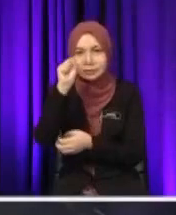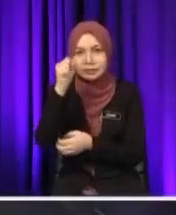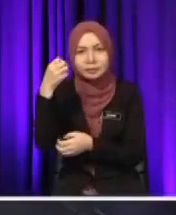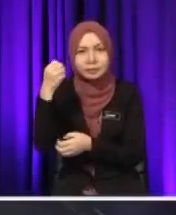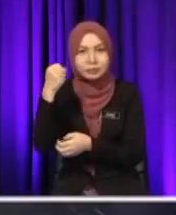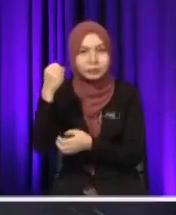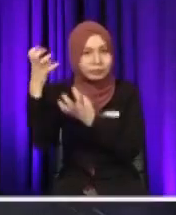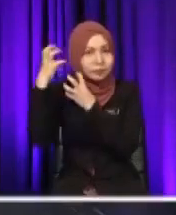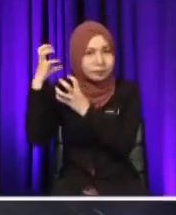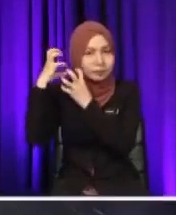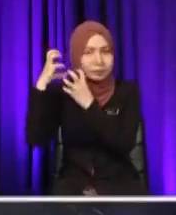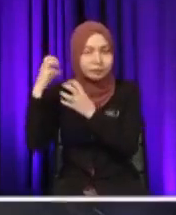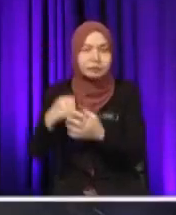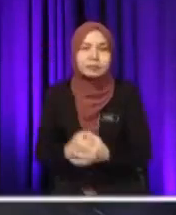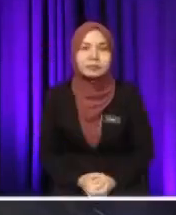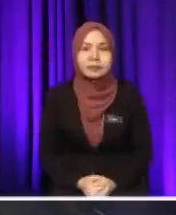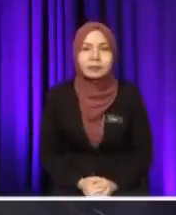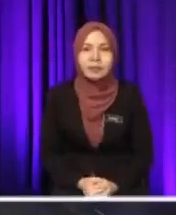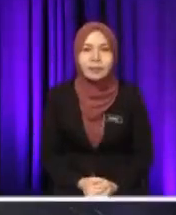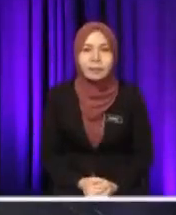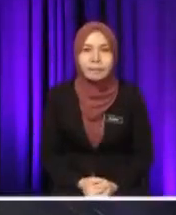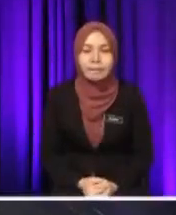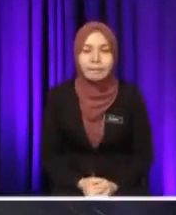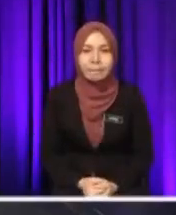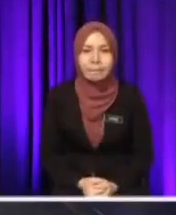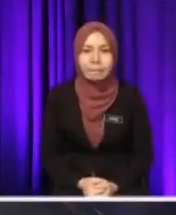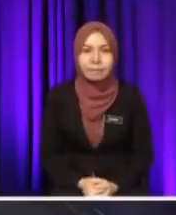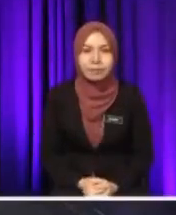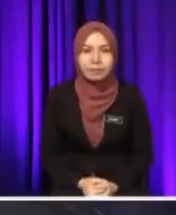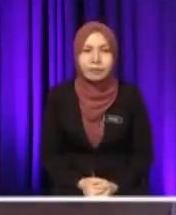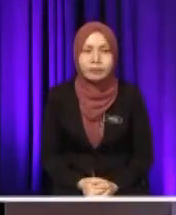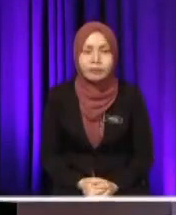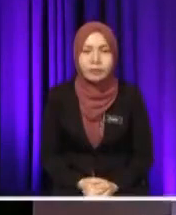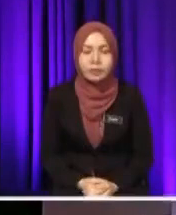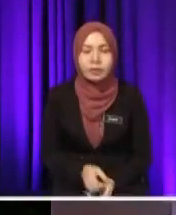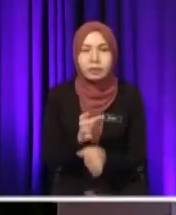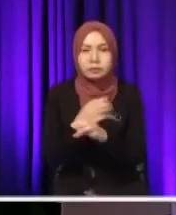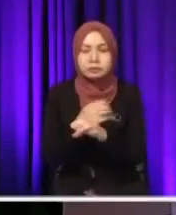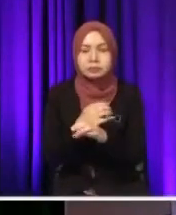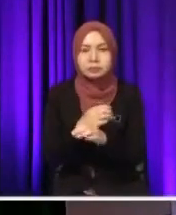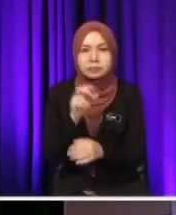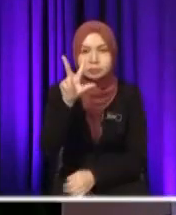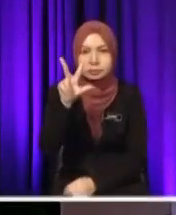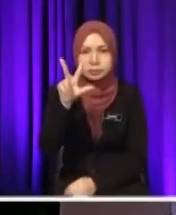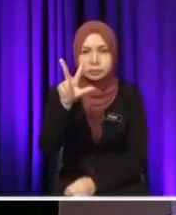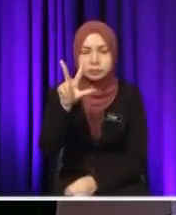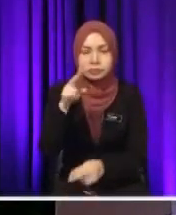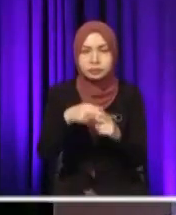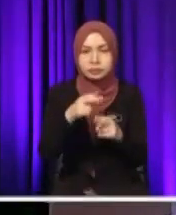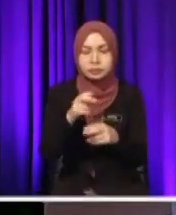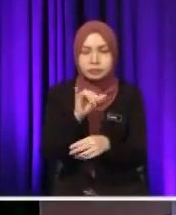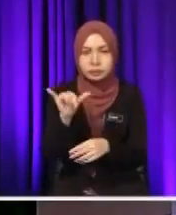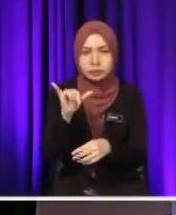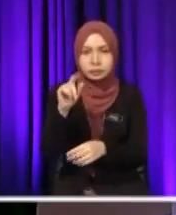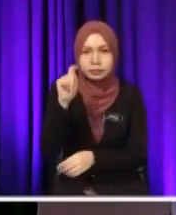Menghasilkan santan selain daripada minyak dia boleh menghasilkan santan. Kita tengok bahagian yang ketiga, kita panggil dia tempurung. Tempurung.